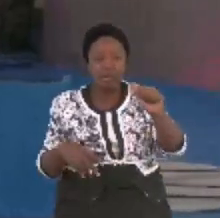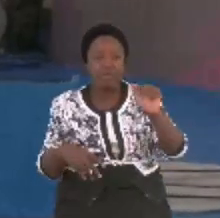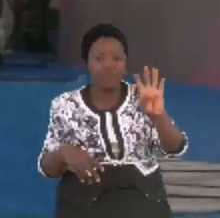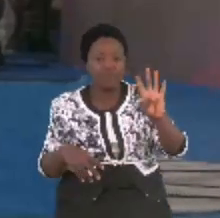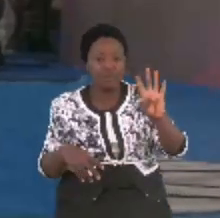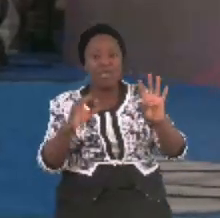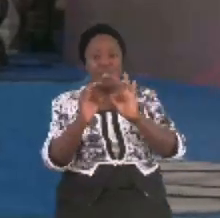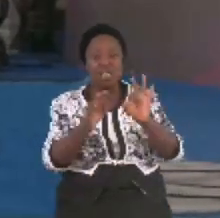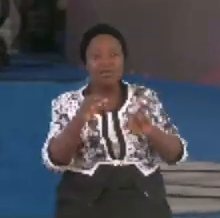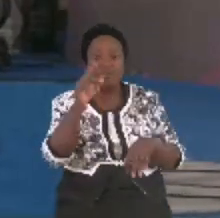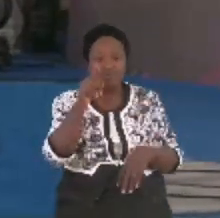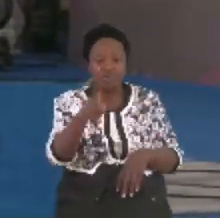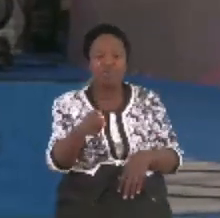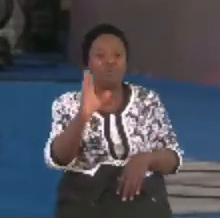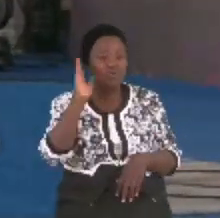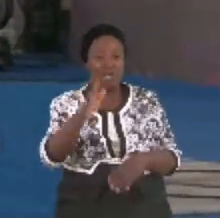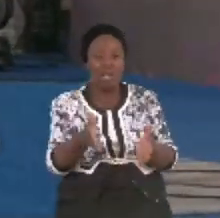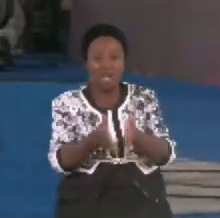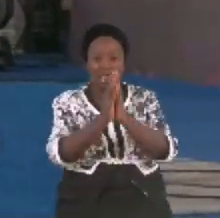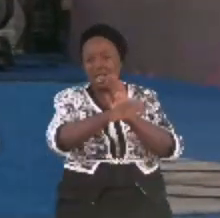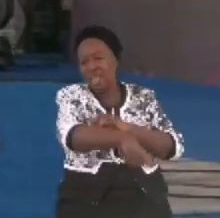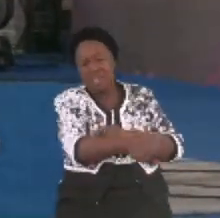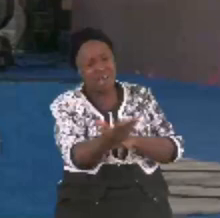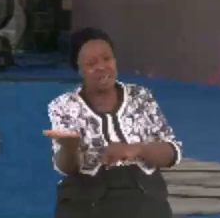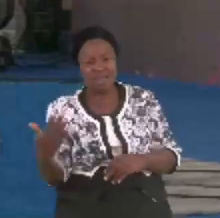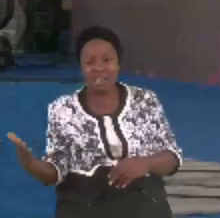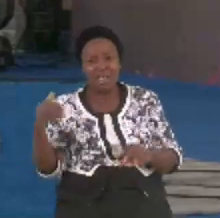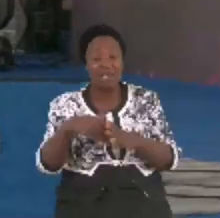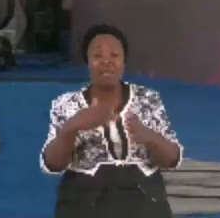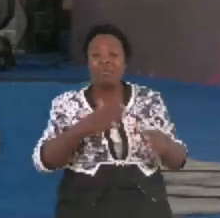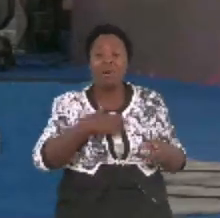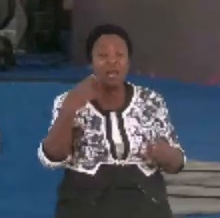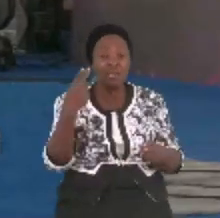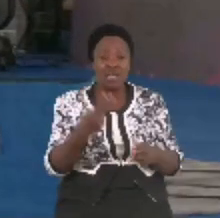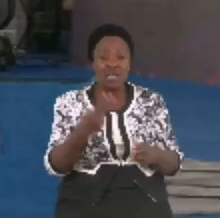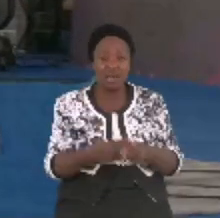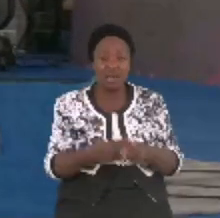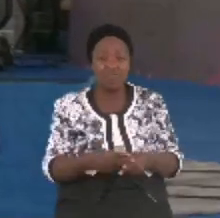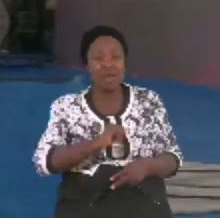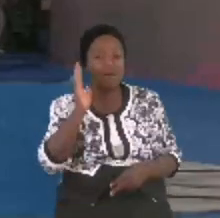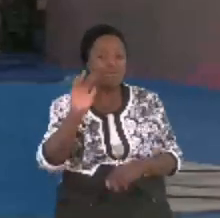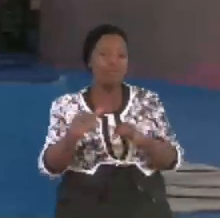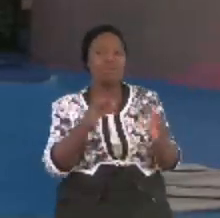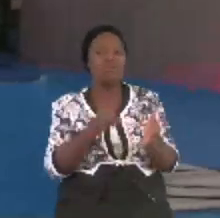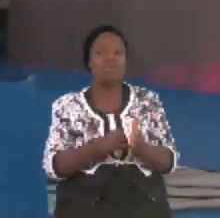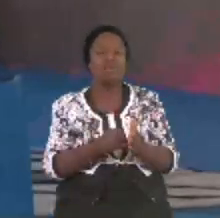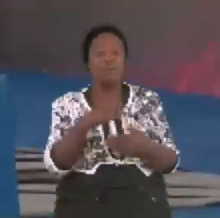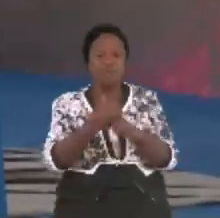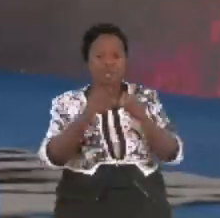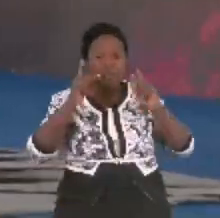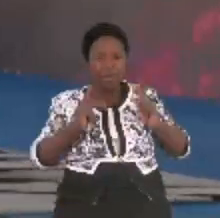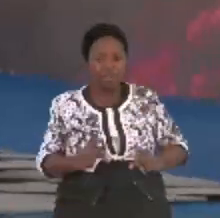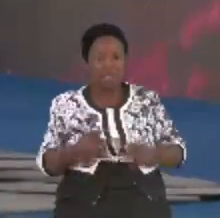Si vous demandez quelque chose en mon nom, je le ferai. Rends ça